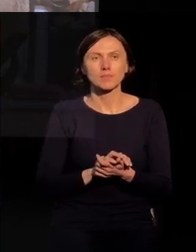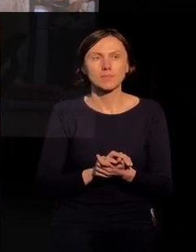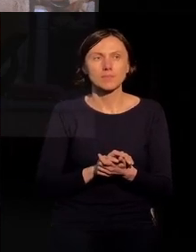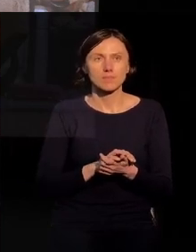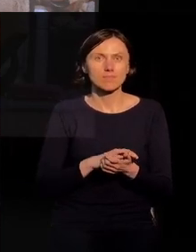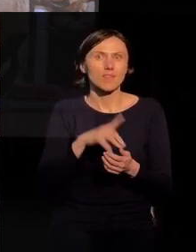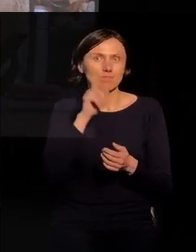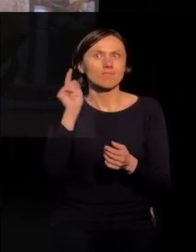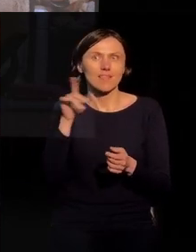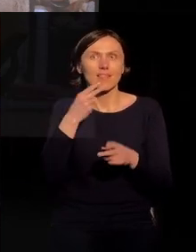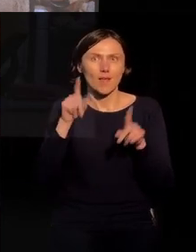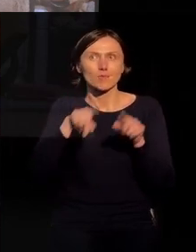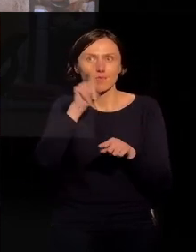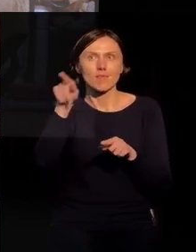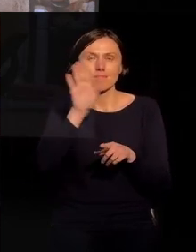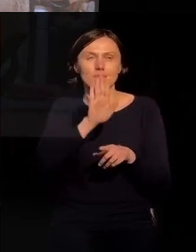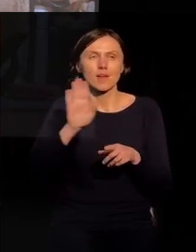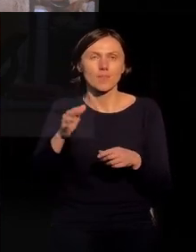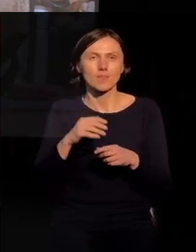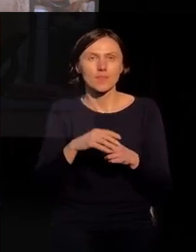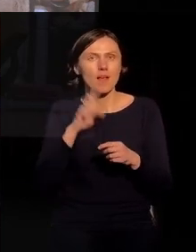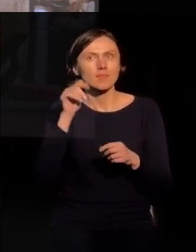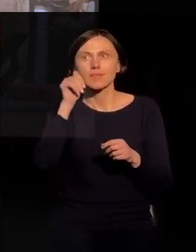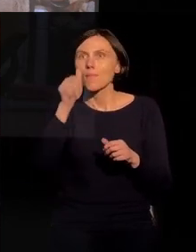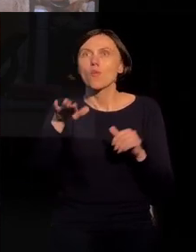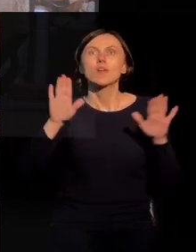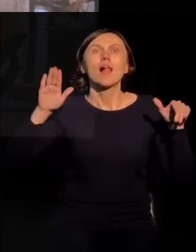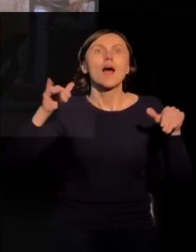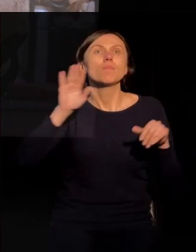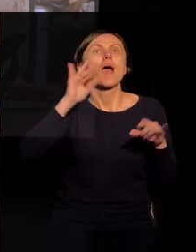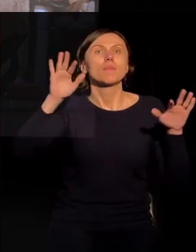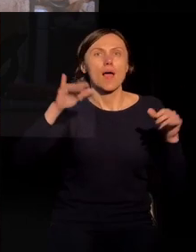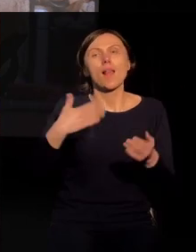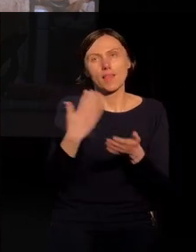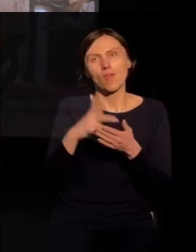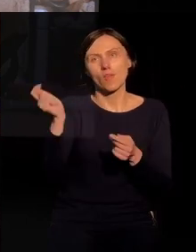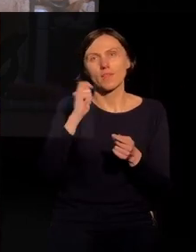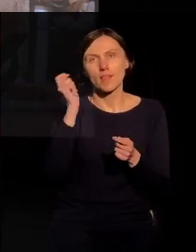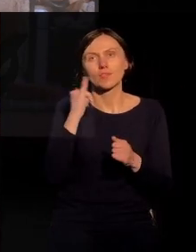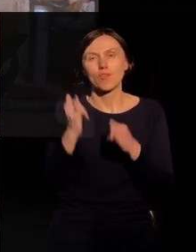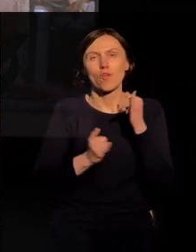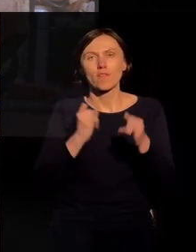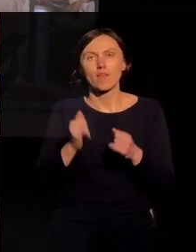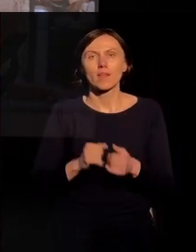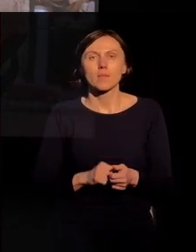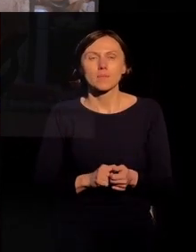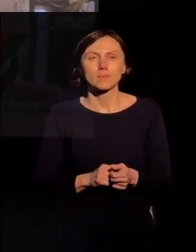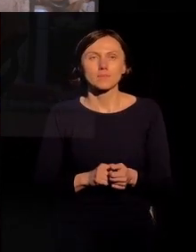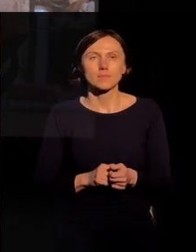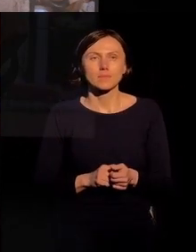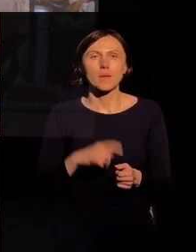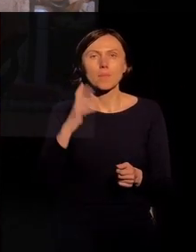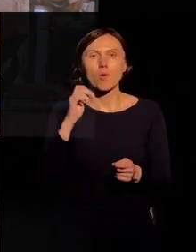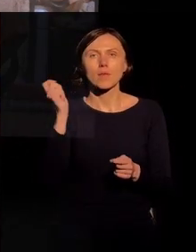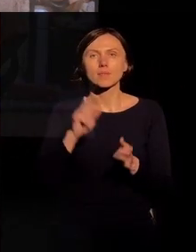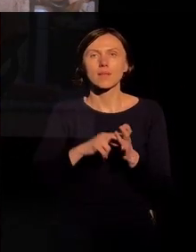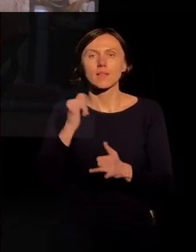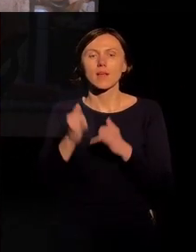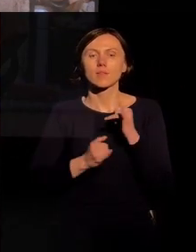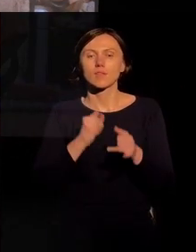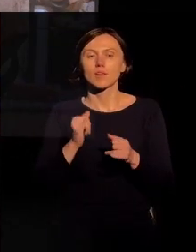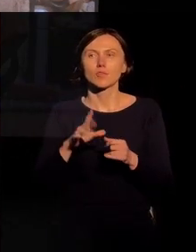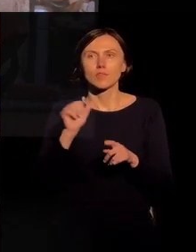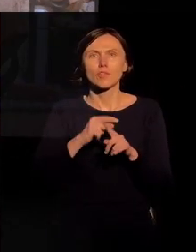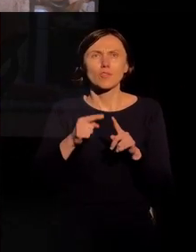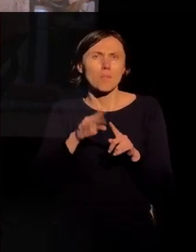ptaki tak mają. Latać nie może, więc jeździ rowerem. Bo jazda na rowerze